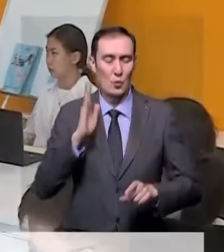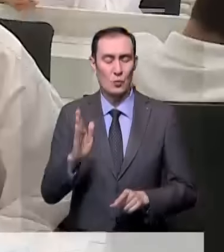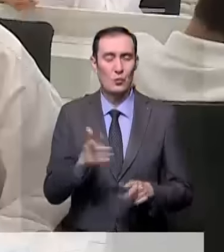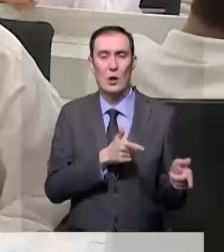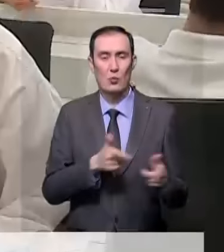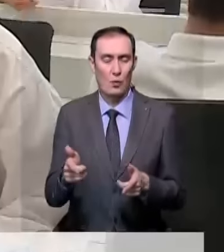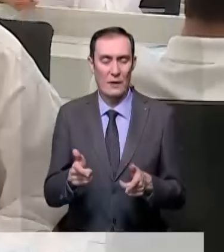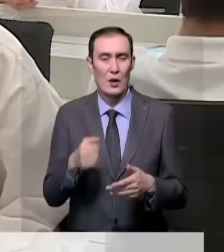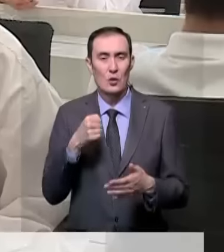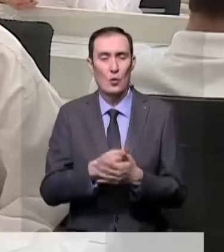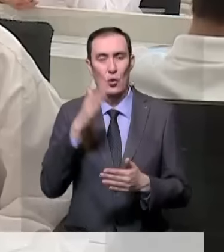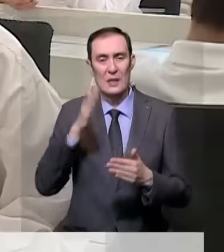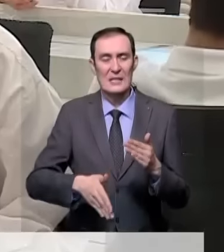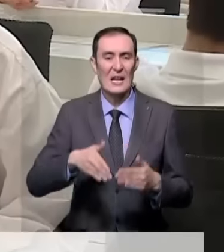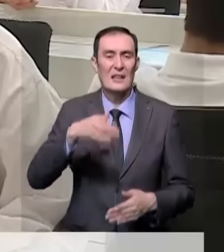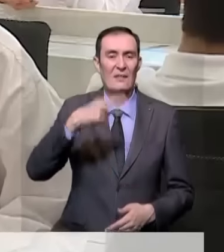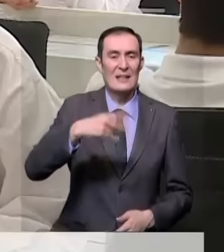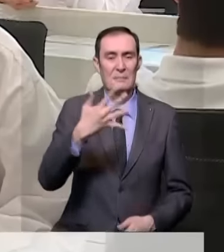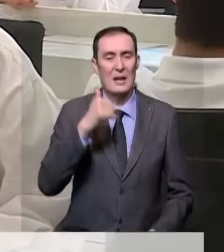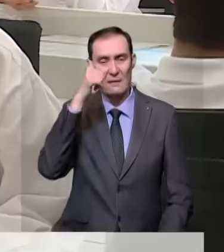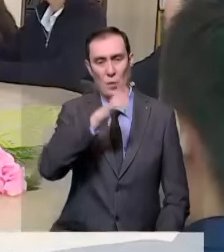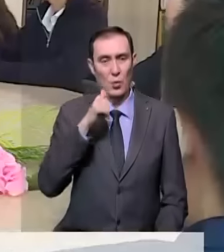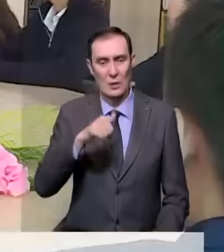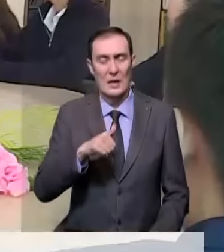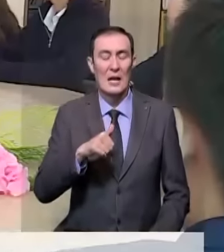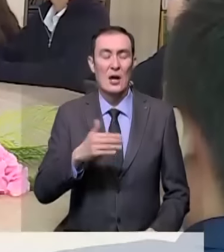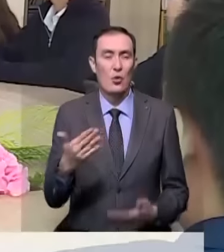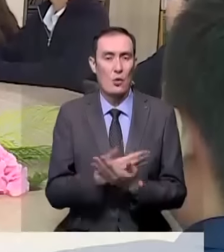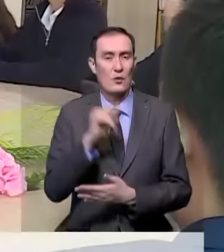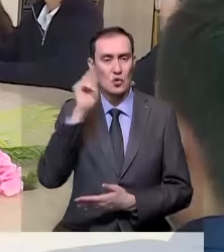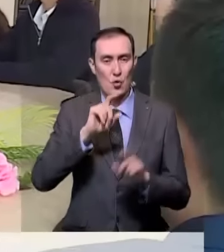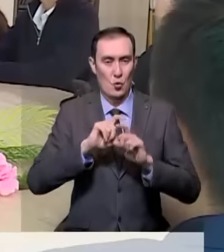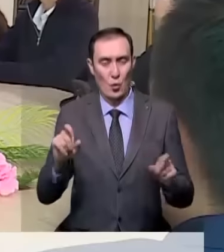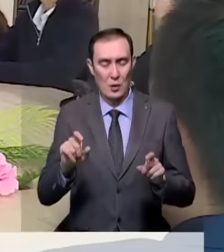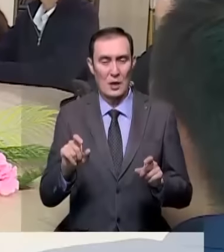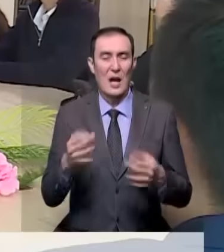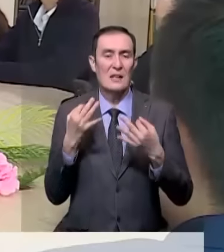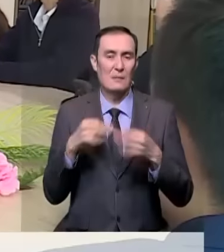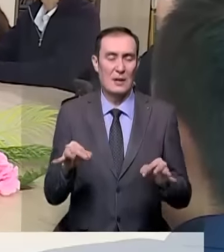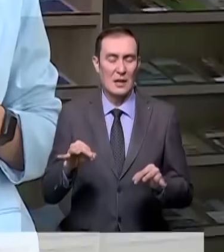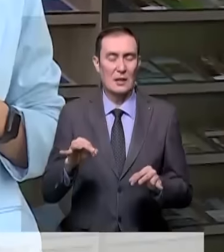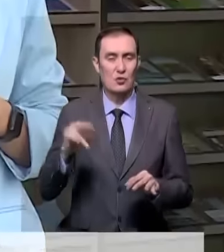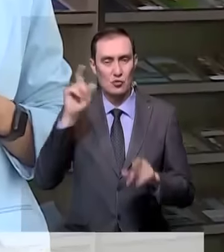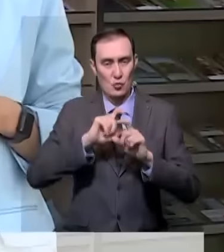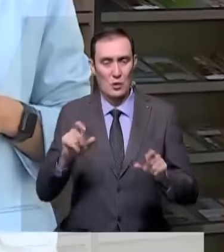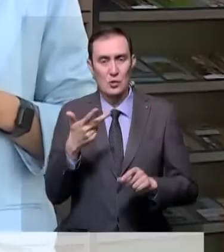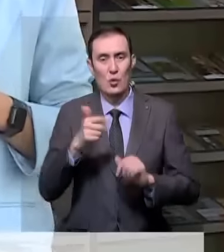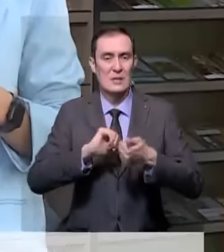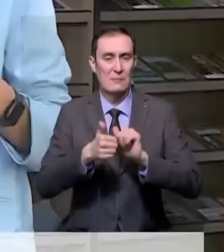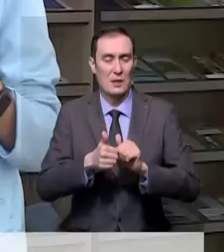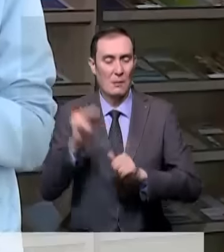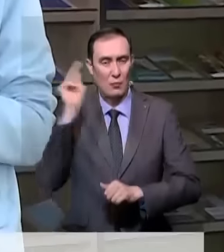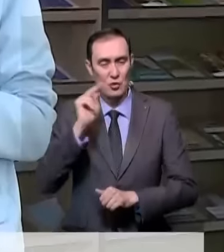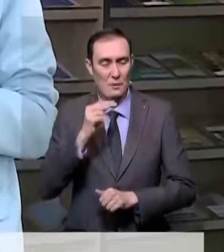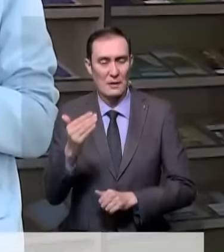сдать в эксплуатацию до конца 2025 года. Новые учебные заведения разгрузят школы с трехсменным обучением. Их